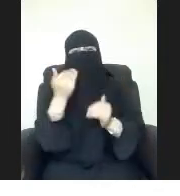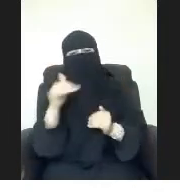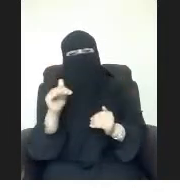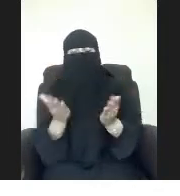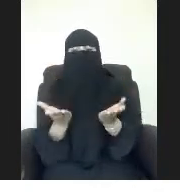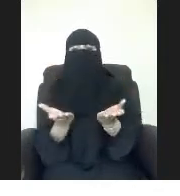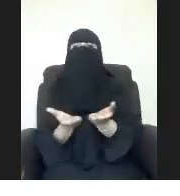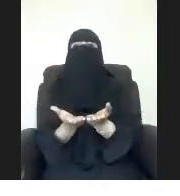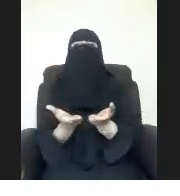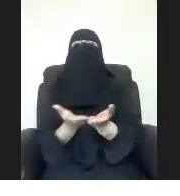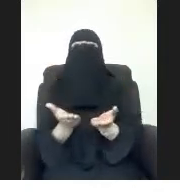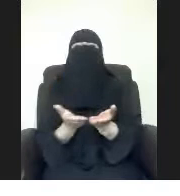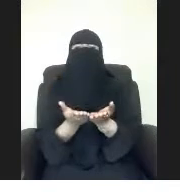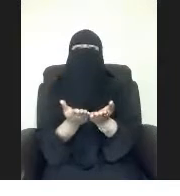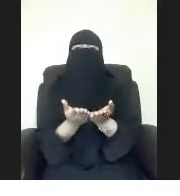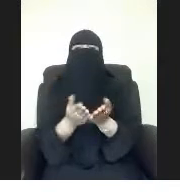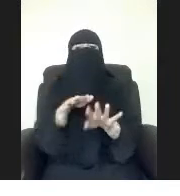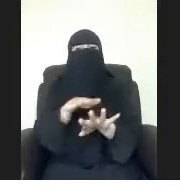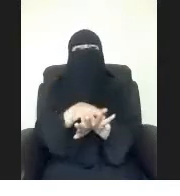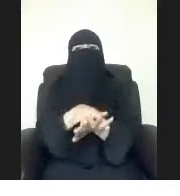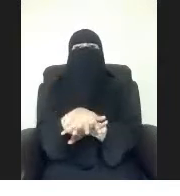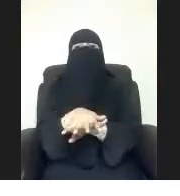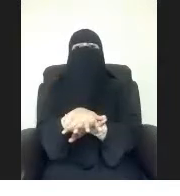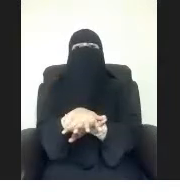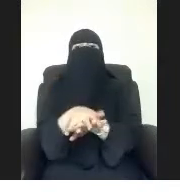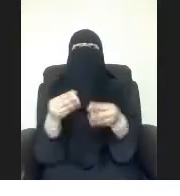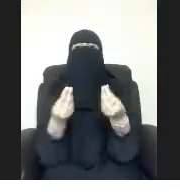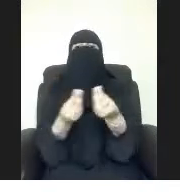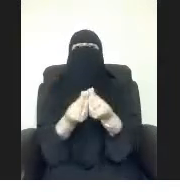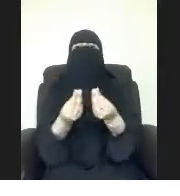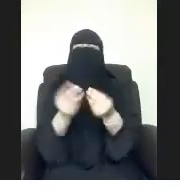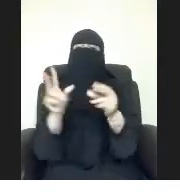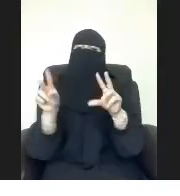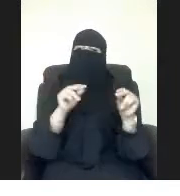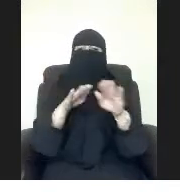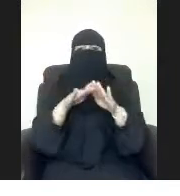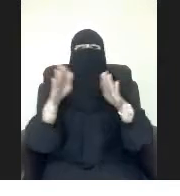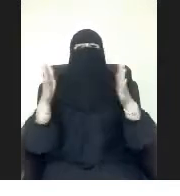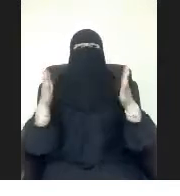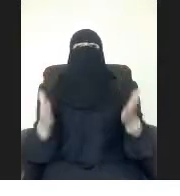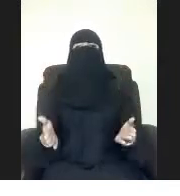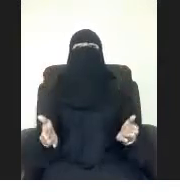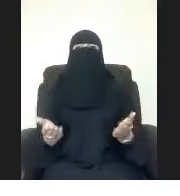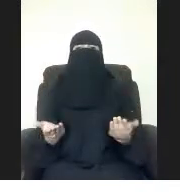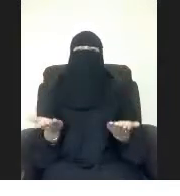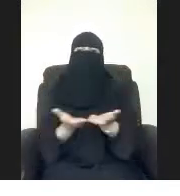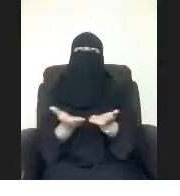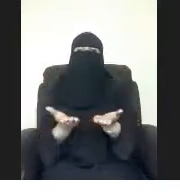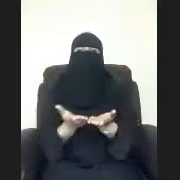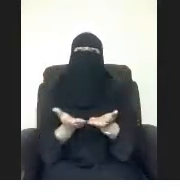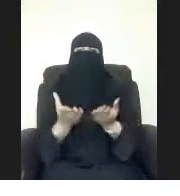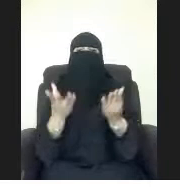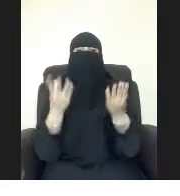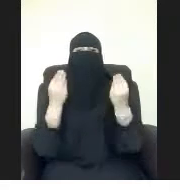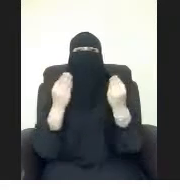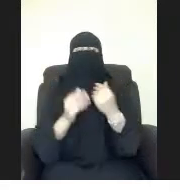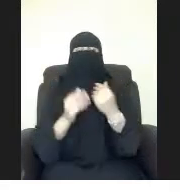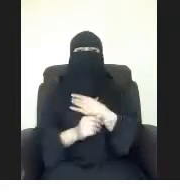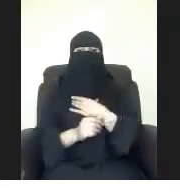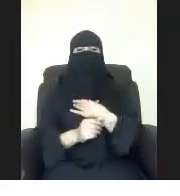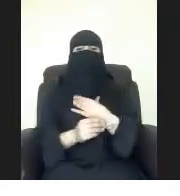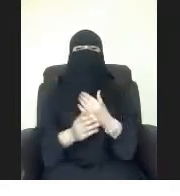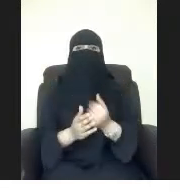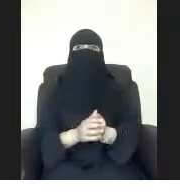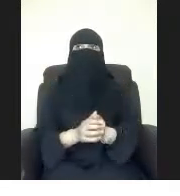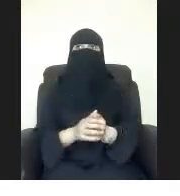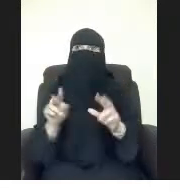الوقت والمكان ومسار التعلم وسرعته. في منصة مدرستي أيضا فيه أدوات تتيح للمعلم أن يختار، يتاح